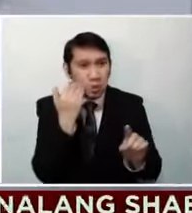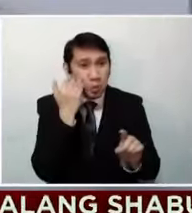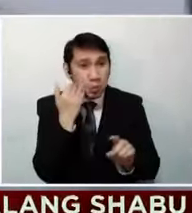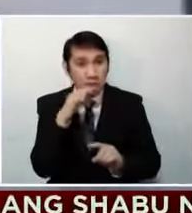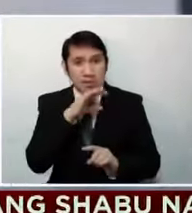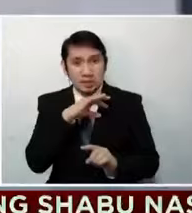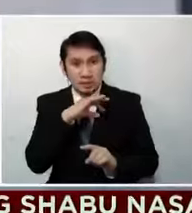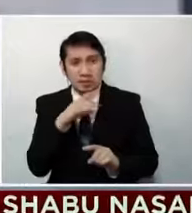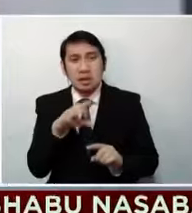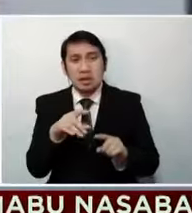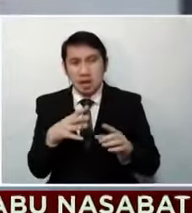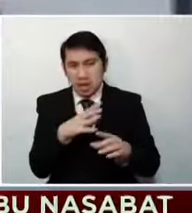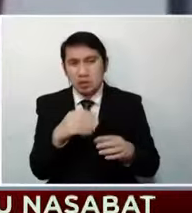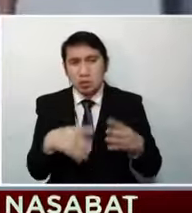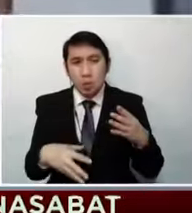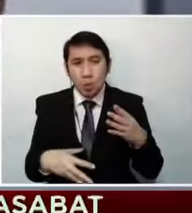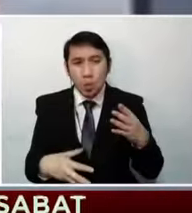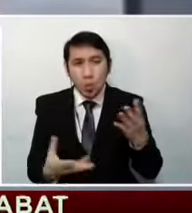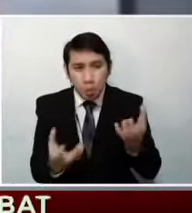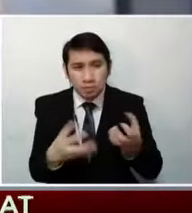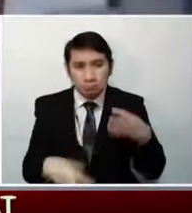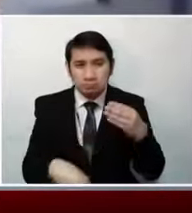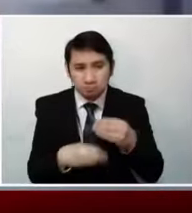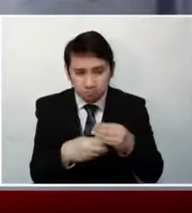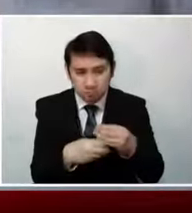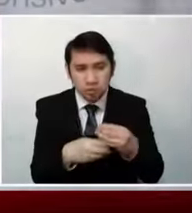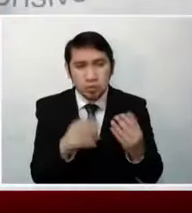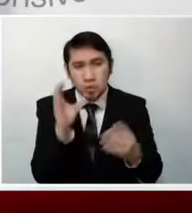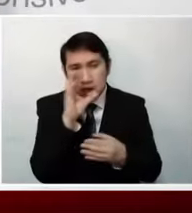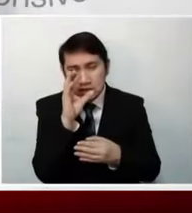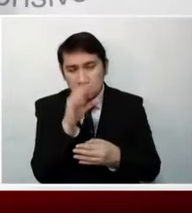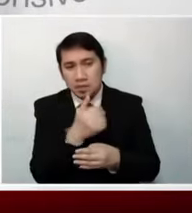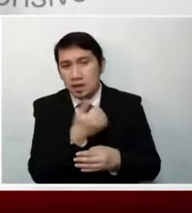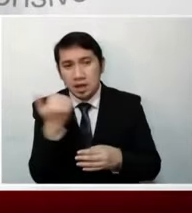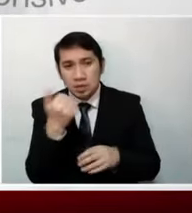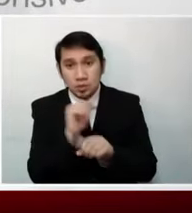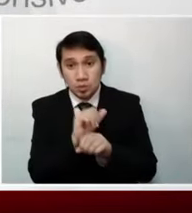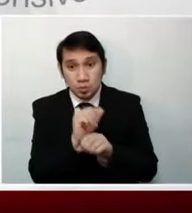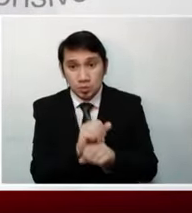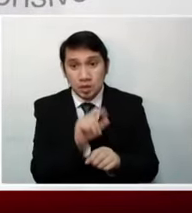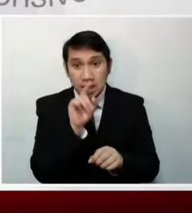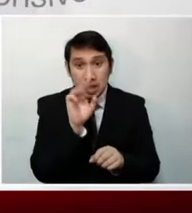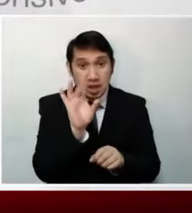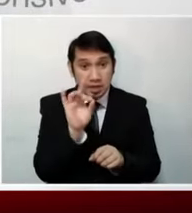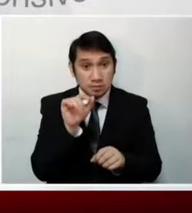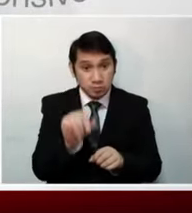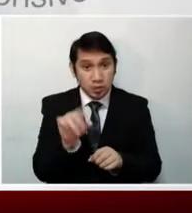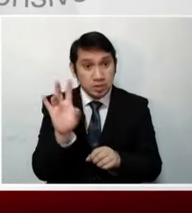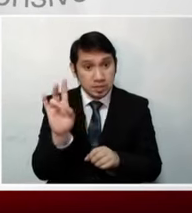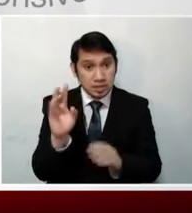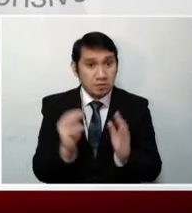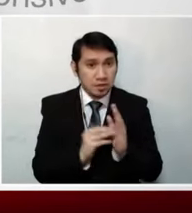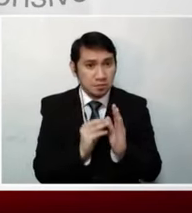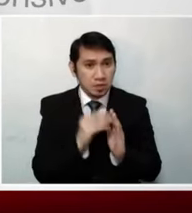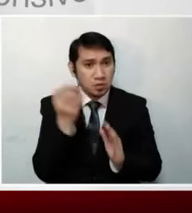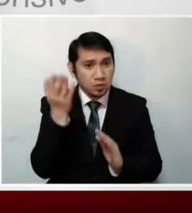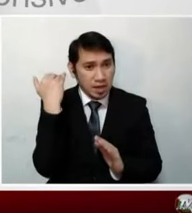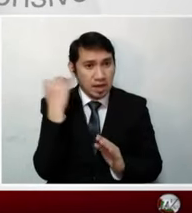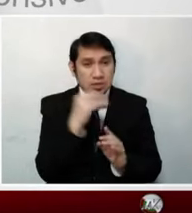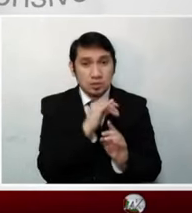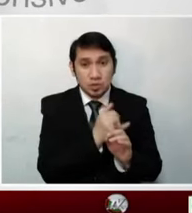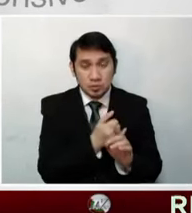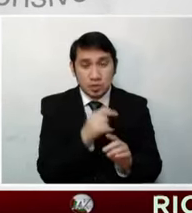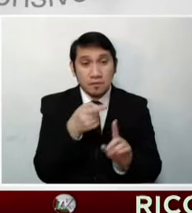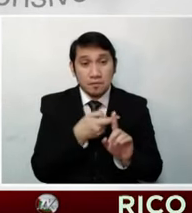gustong dagdagan ang trabaho o maghanap ng bagong mapapasukan. Halos 8.7 million ang bilang ng mga ito noong Hulyo, mula